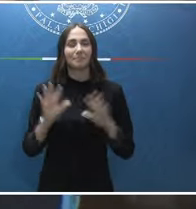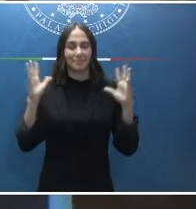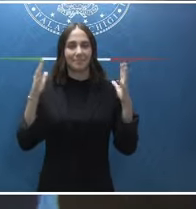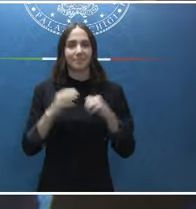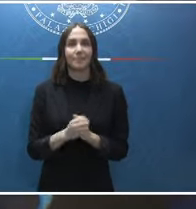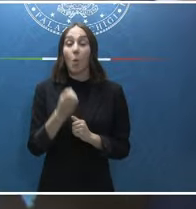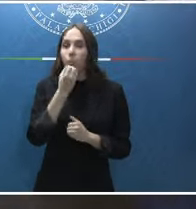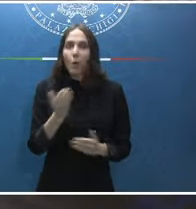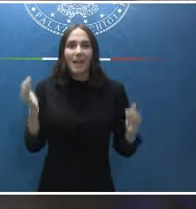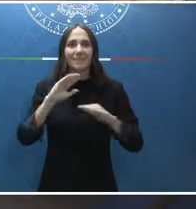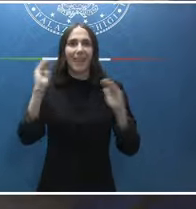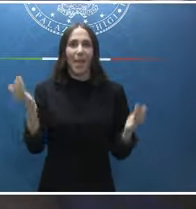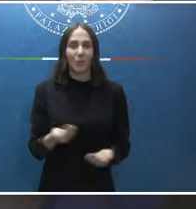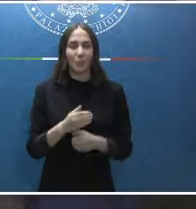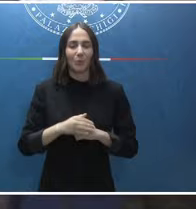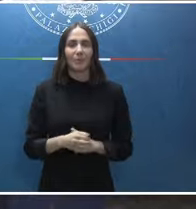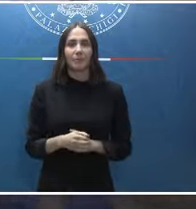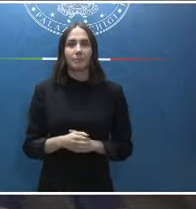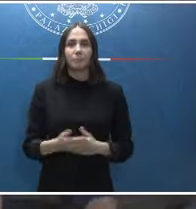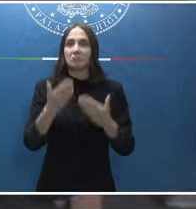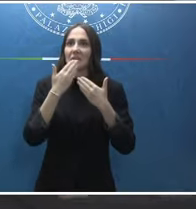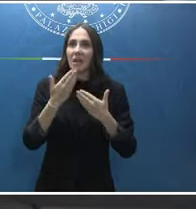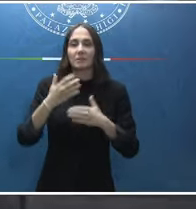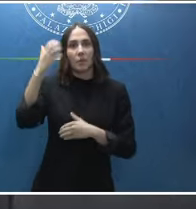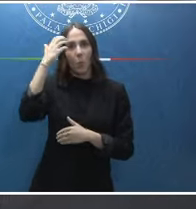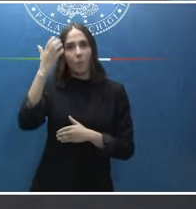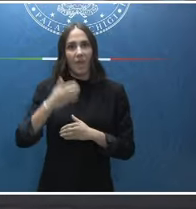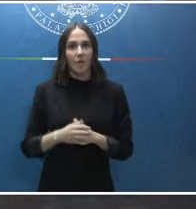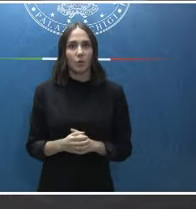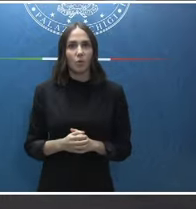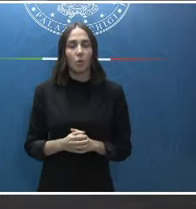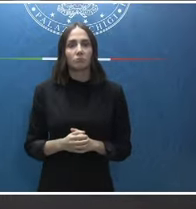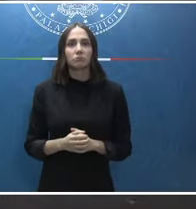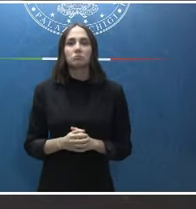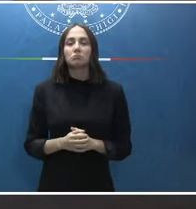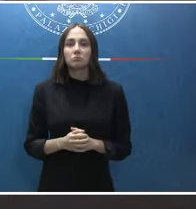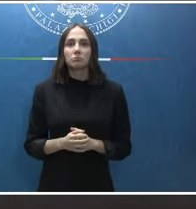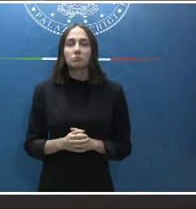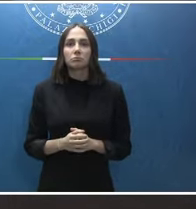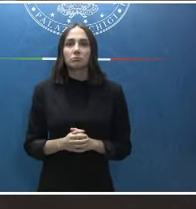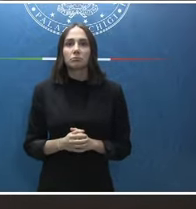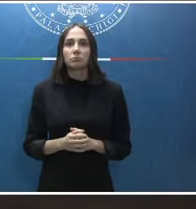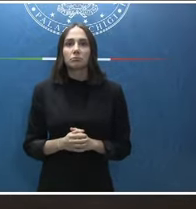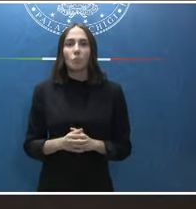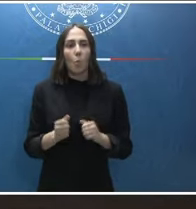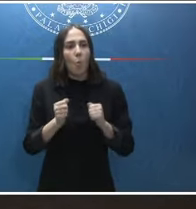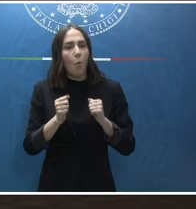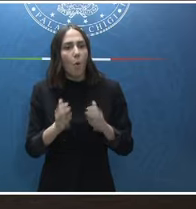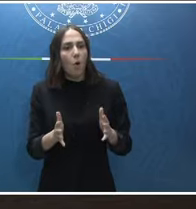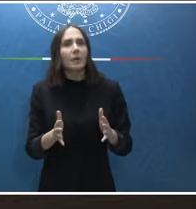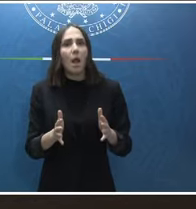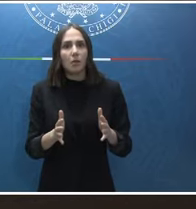Buonasera a tutti, ringrazio questo governo che ha avuto il coraggio di